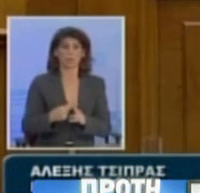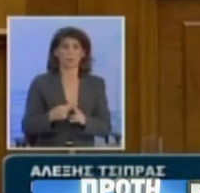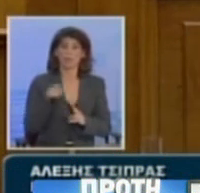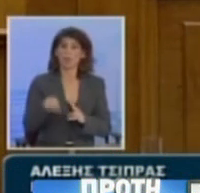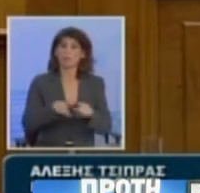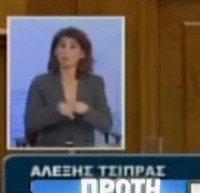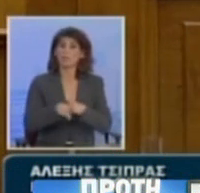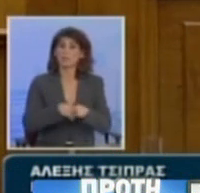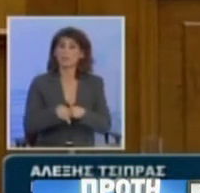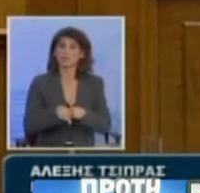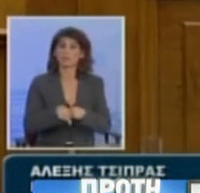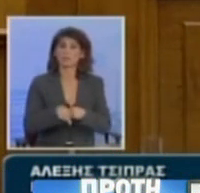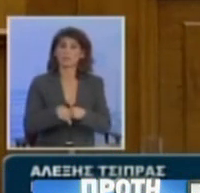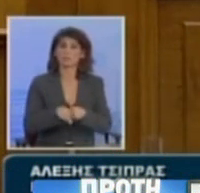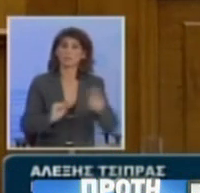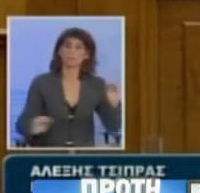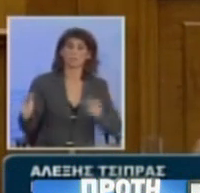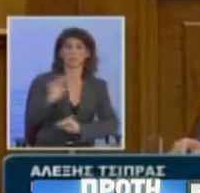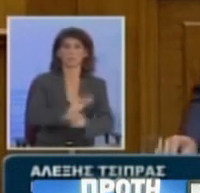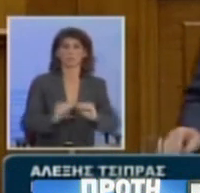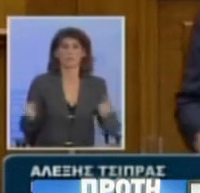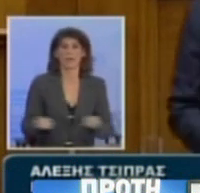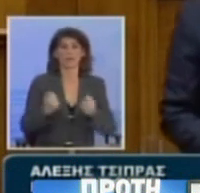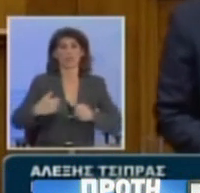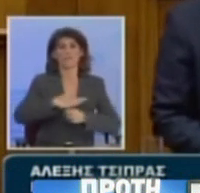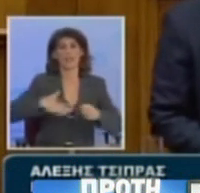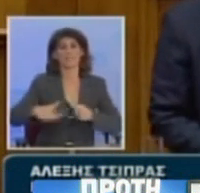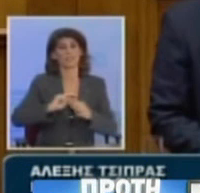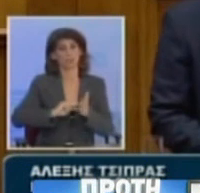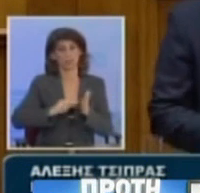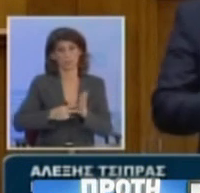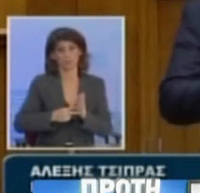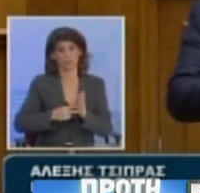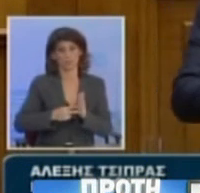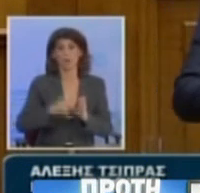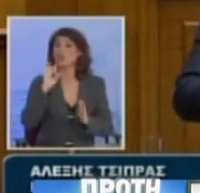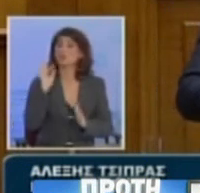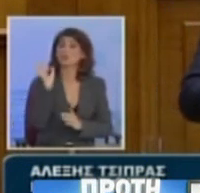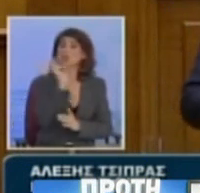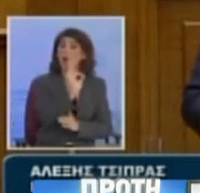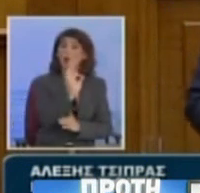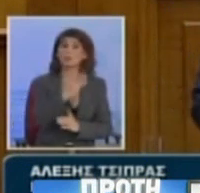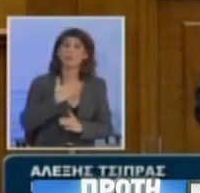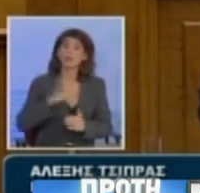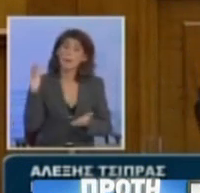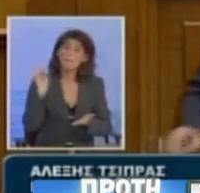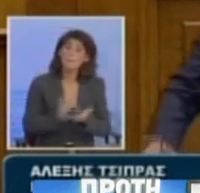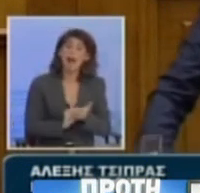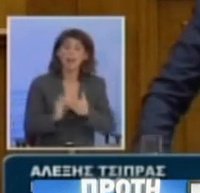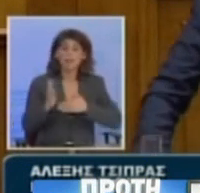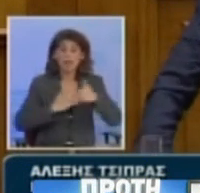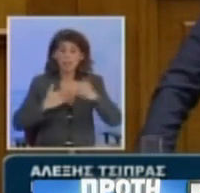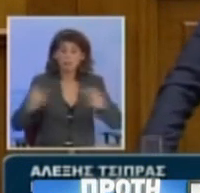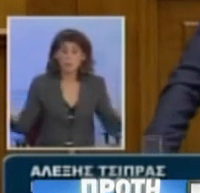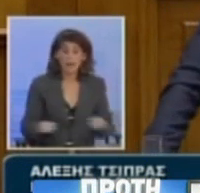Αυτός που αφορά την ανασυγκρότηση της παραγωγικής βάσης της οικονομίας. Στόχος μας να ξαναχτίσουμε την παραγωγική βάση